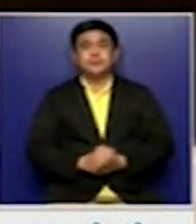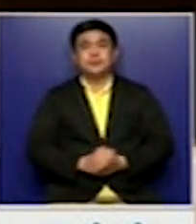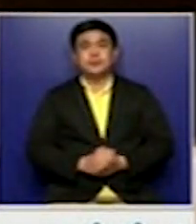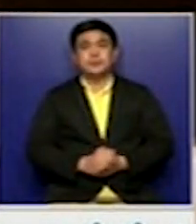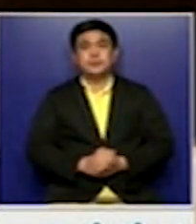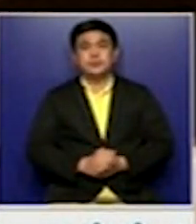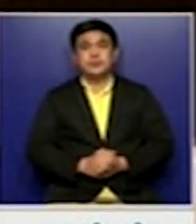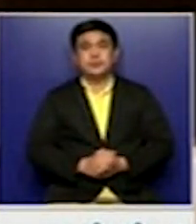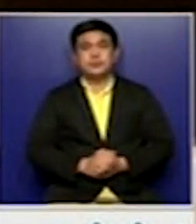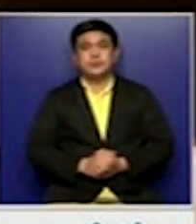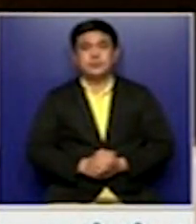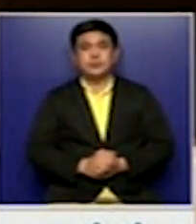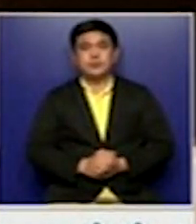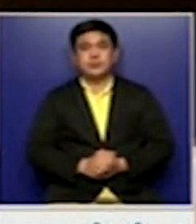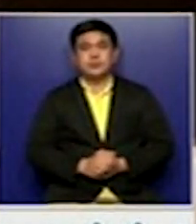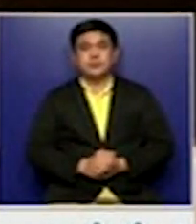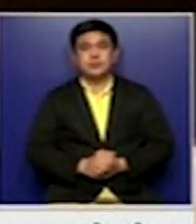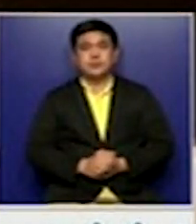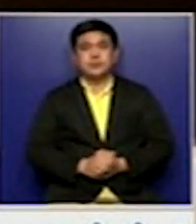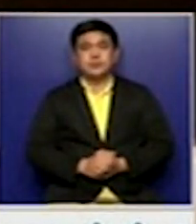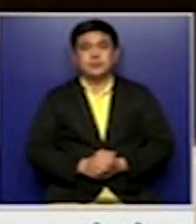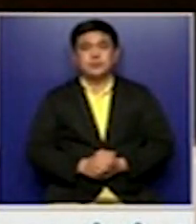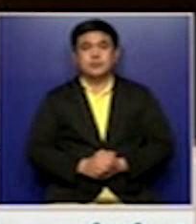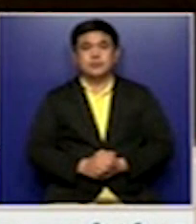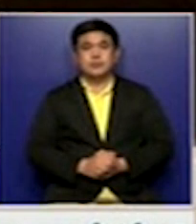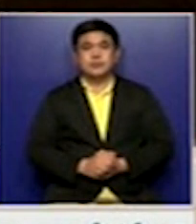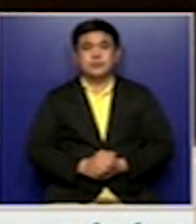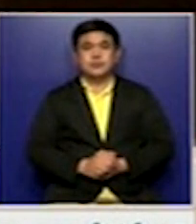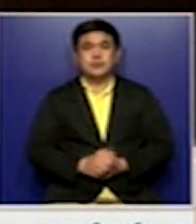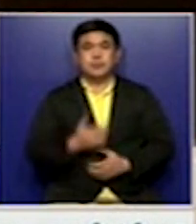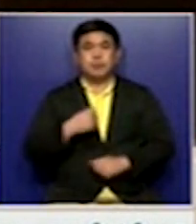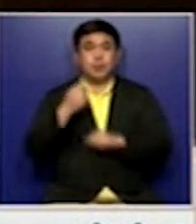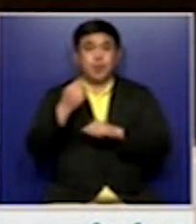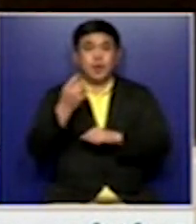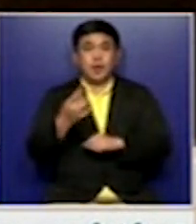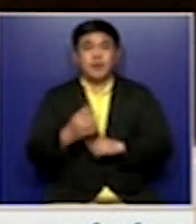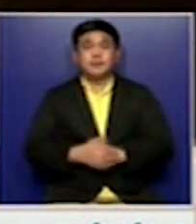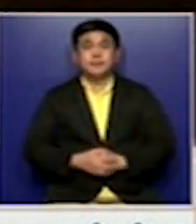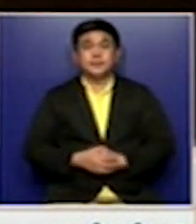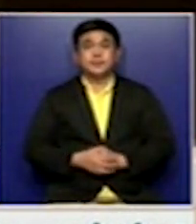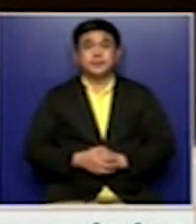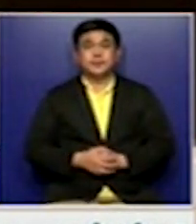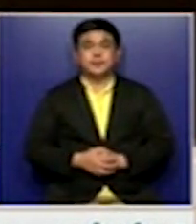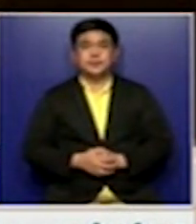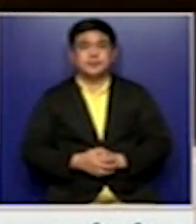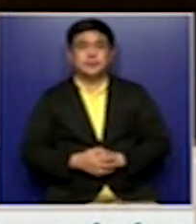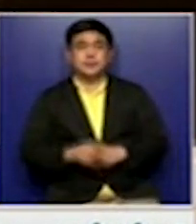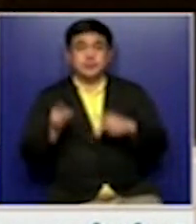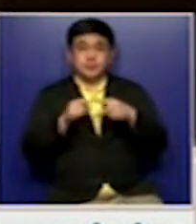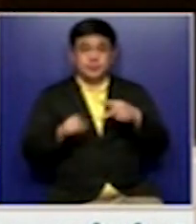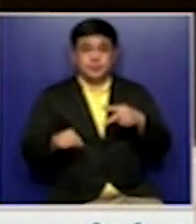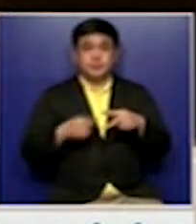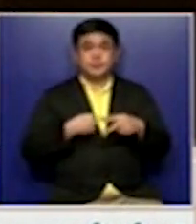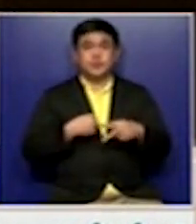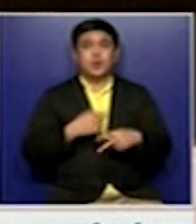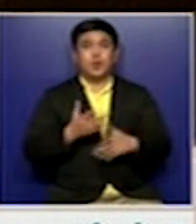ค่ะ ท่านประท้วงเรื่องอะไรครับ ท่านประธานครับผมณัฐวุฒิบัวประทุมครับผู้แทนราษฎรแบบบัญชีรายชื่อพรรคก้าวไกล